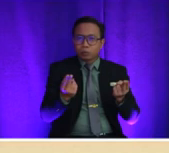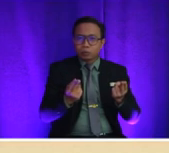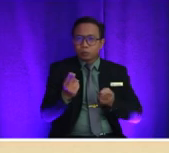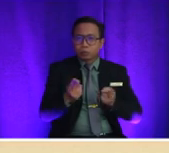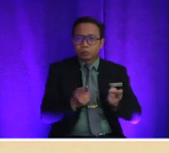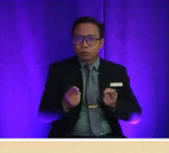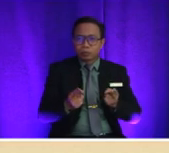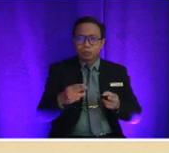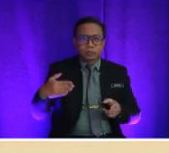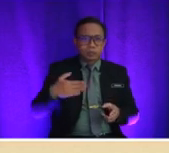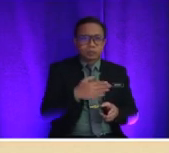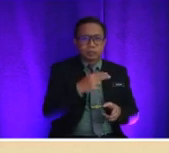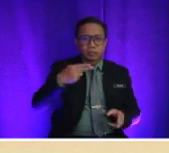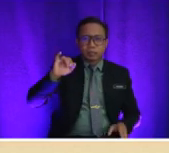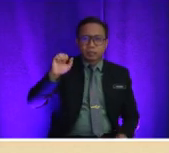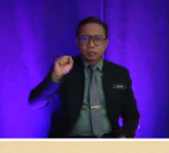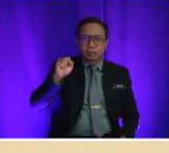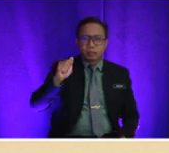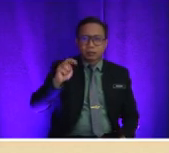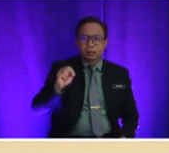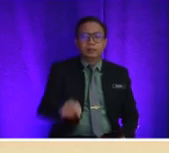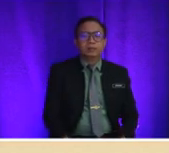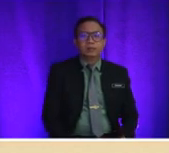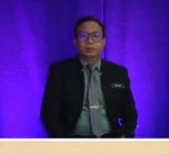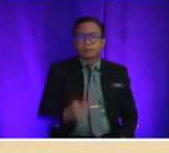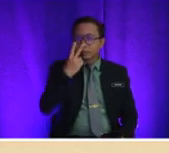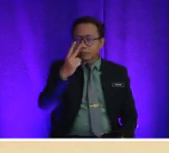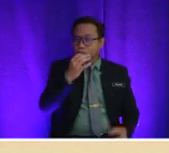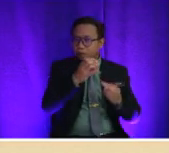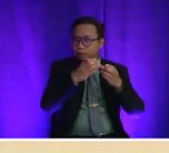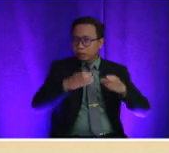baik kita akan fokus pada membiak ikan hias